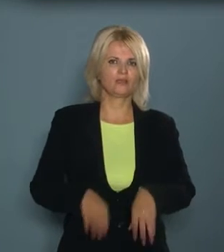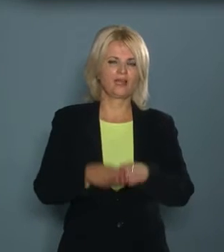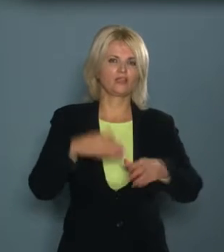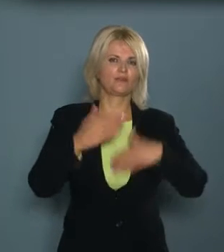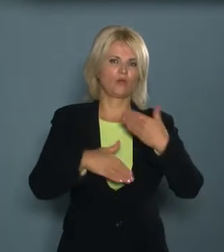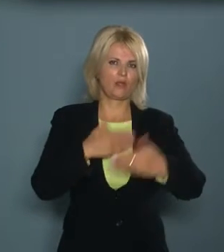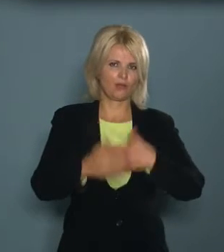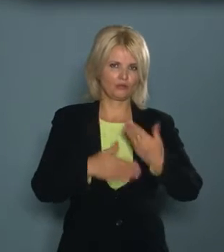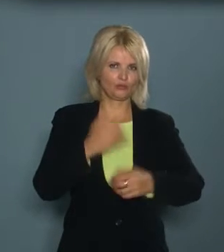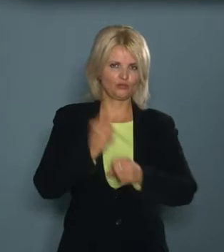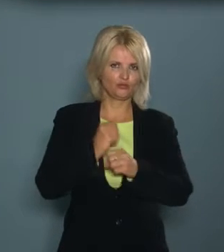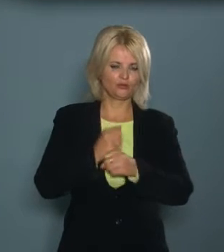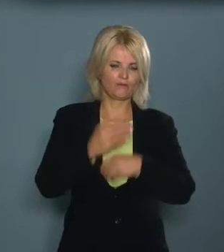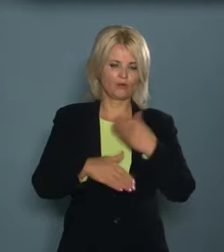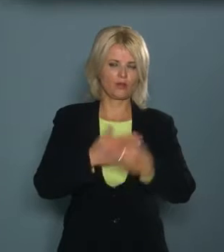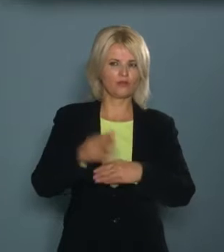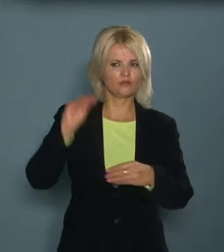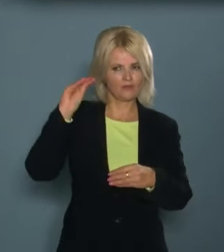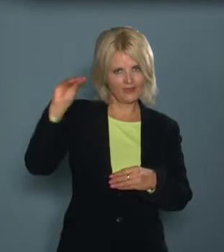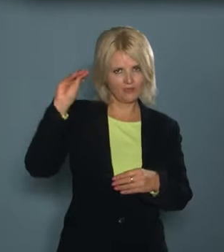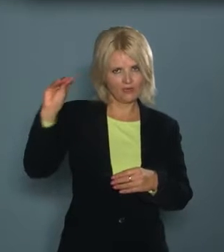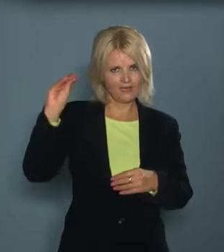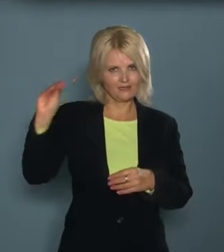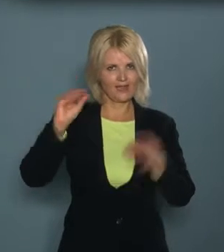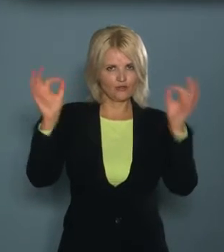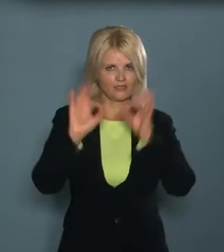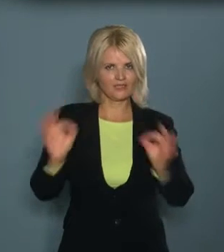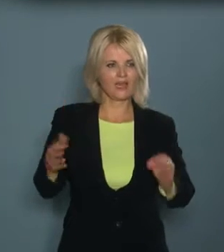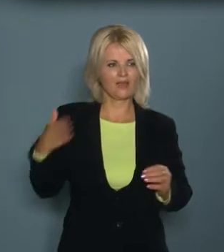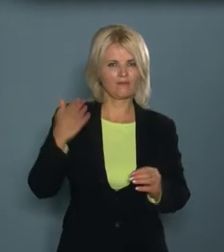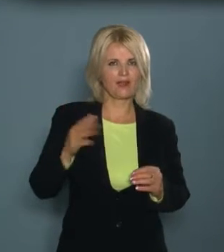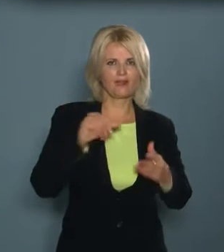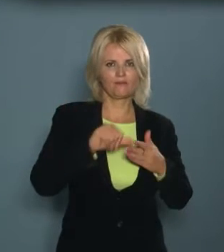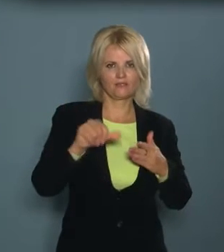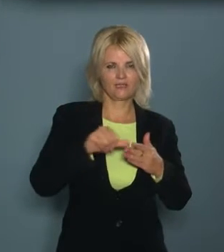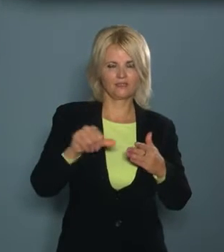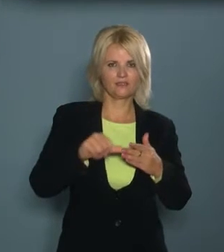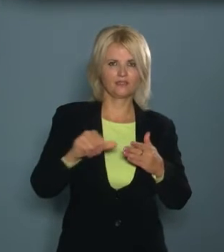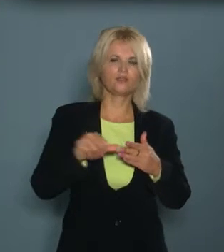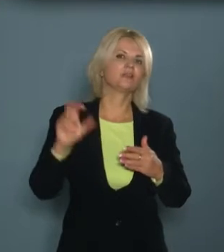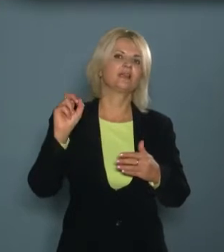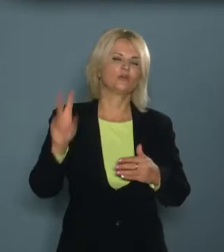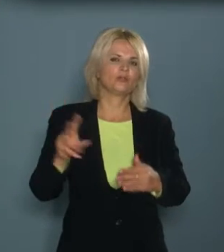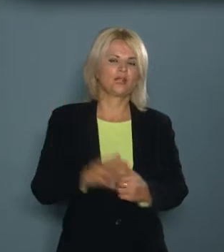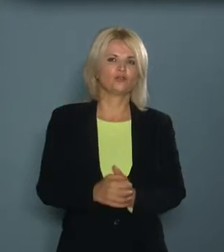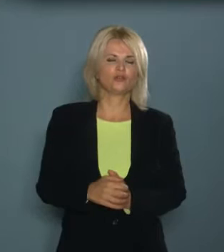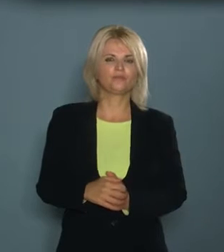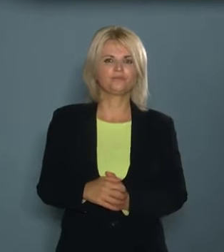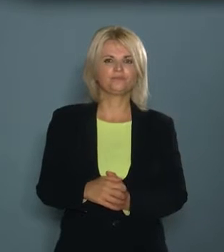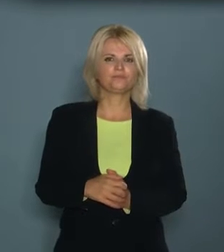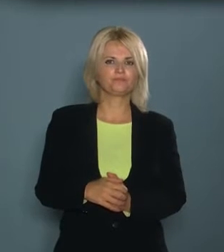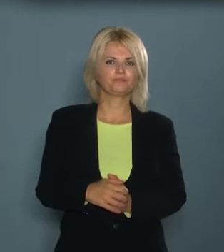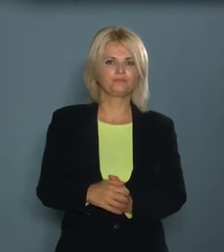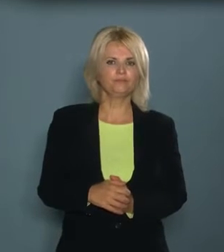folyamatosan végzik, folyamatosan mennek a felszólítások, a cégek felé a fizetési meghagyások kiküldése, és ezt követően,